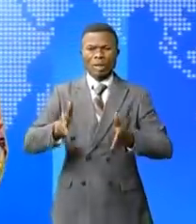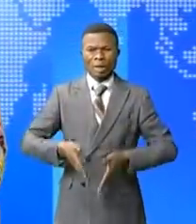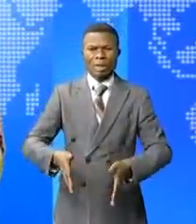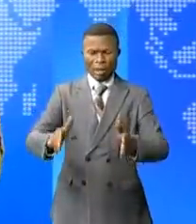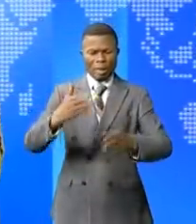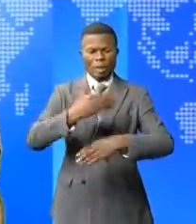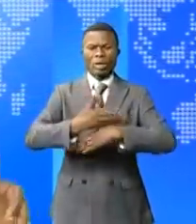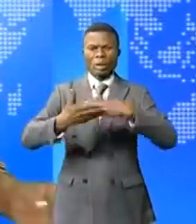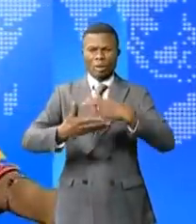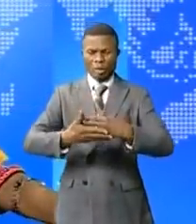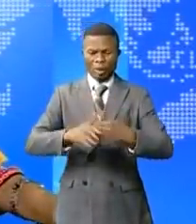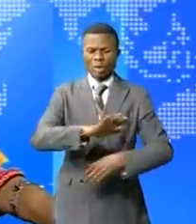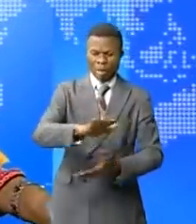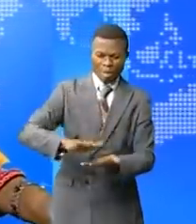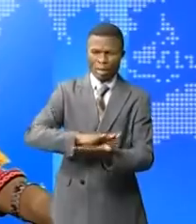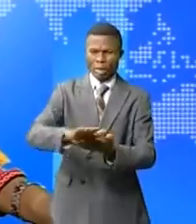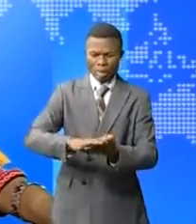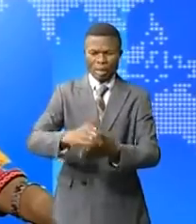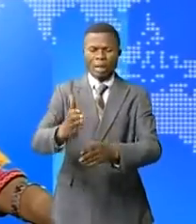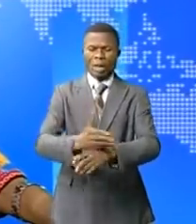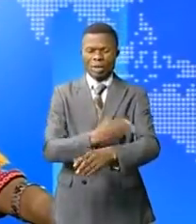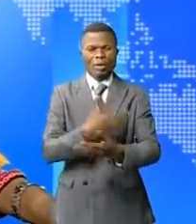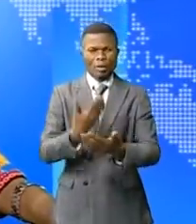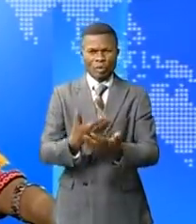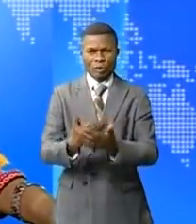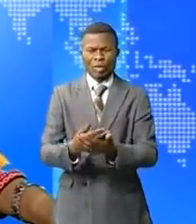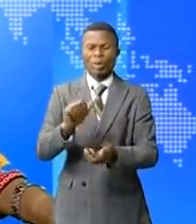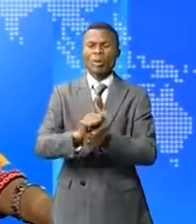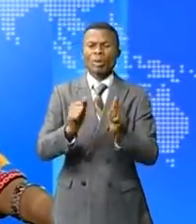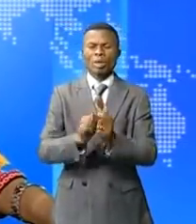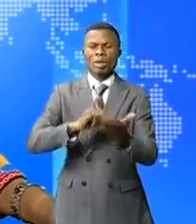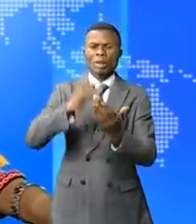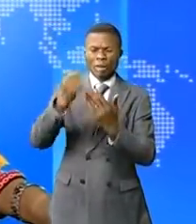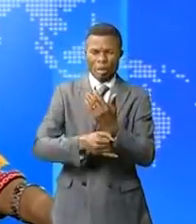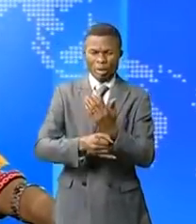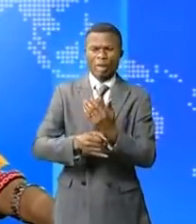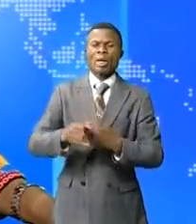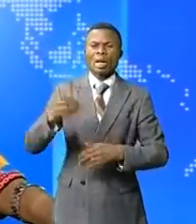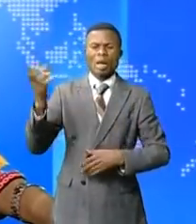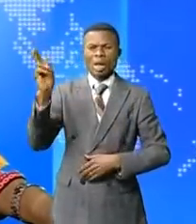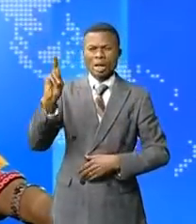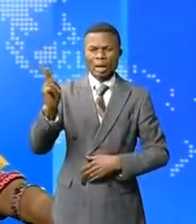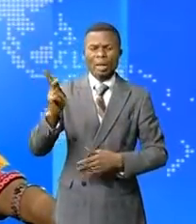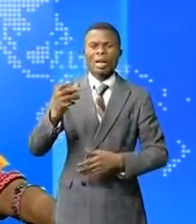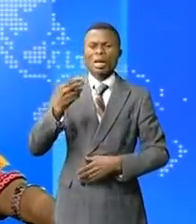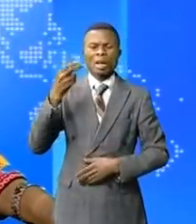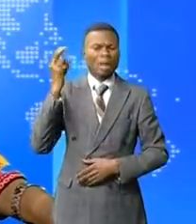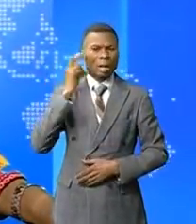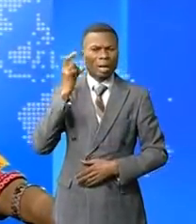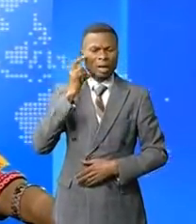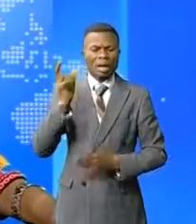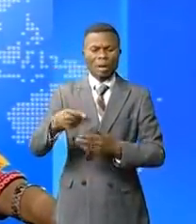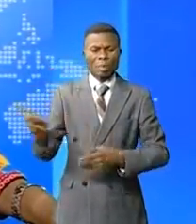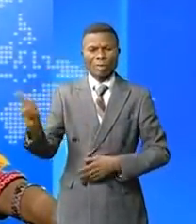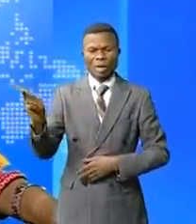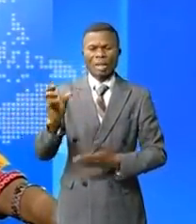sont construites, travaux d'asphaltage évoluent à pas de géant dans le cadre de projet Chilegelou à Kananga. Nous sommes dans la province du